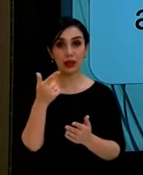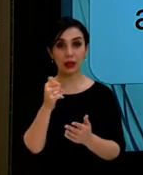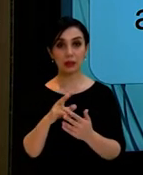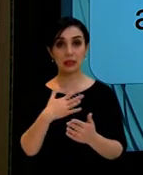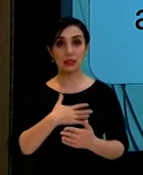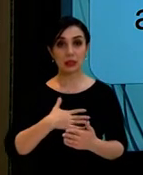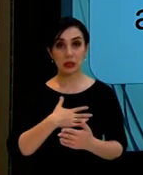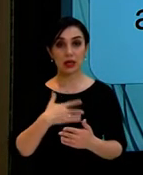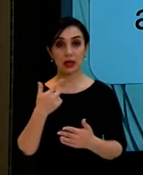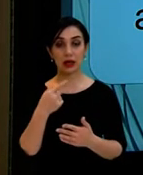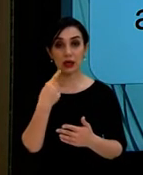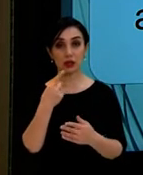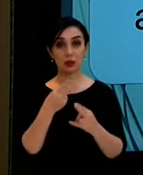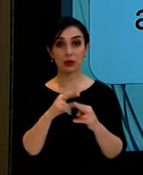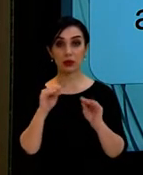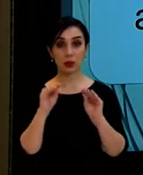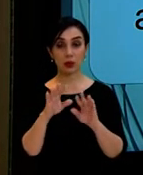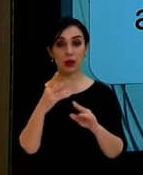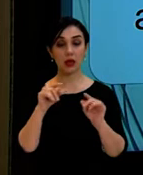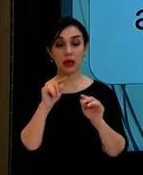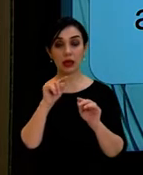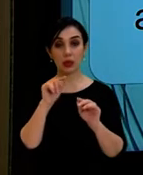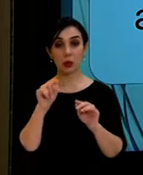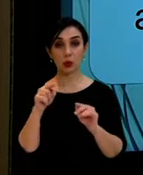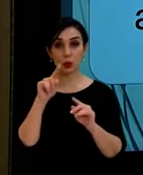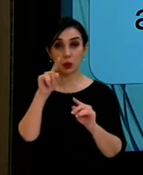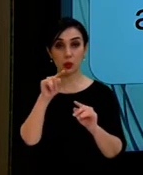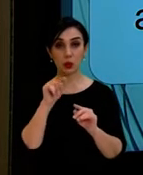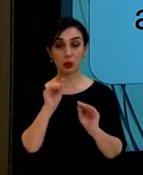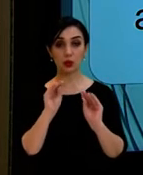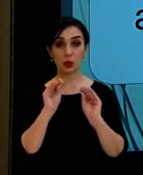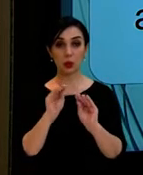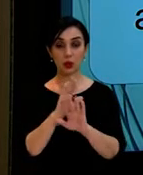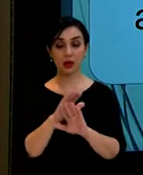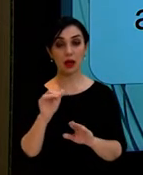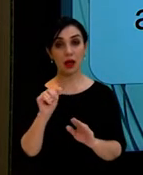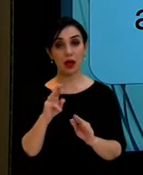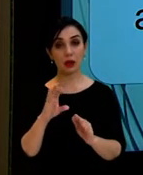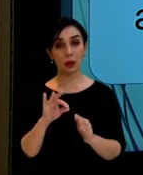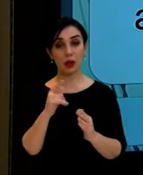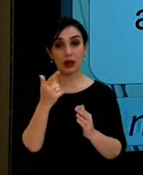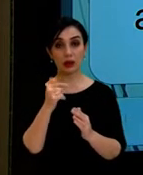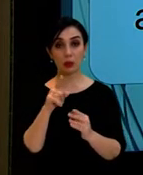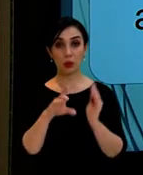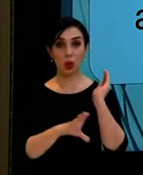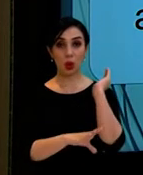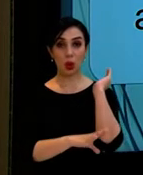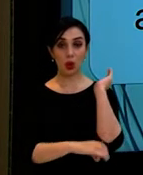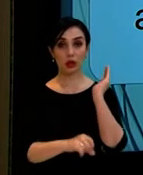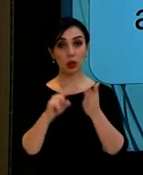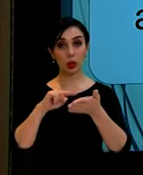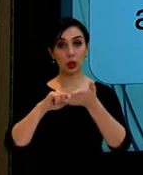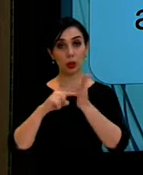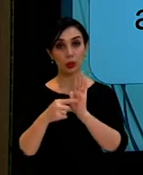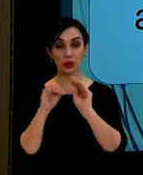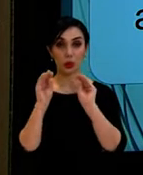bilan aytilmasa, undov belgisi qo'ymasak, ato gapdan keyin uning oxiriga nuqta